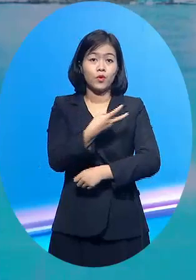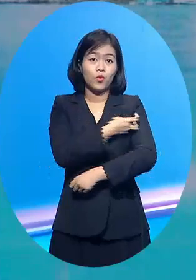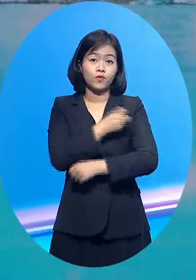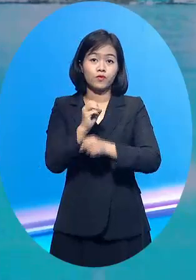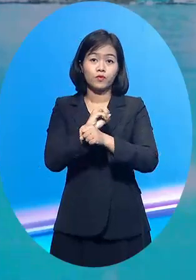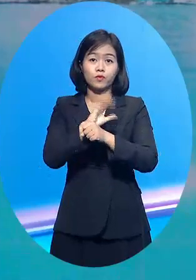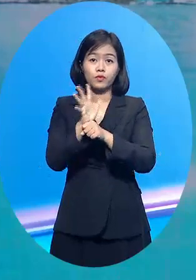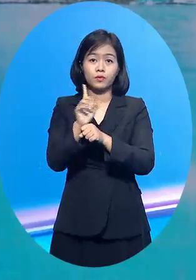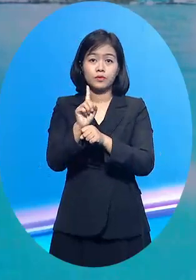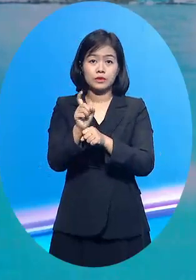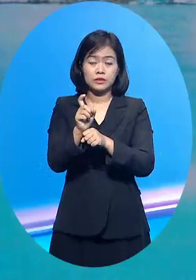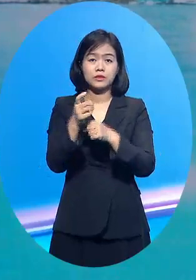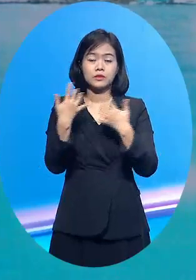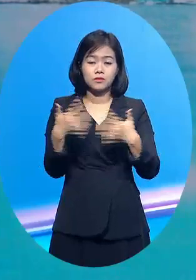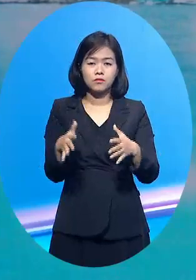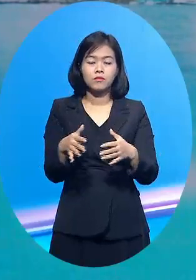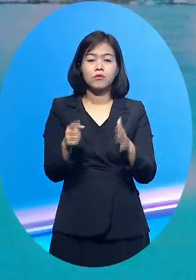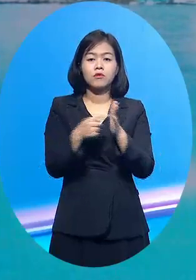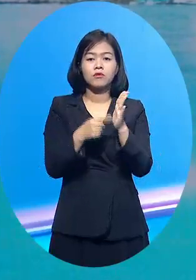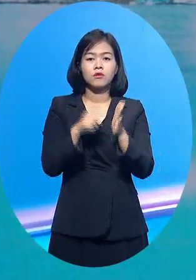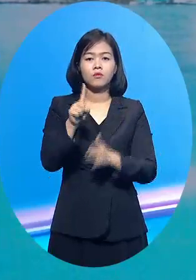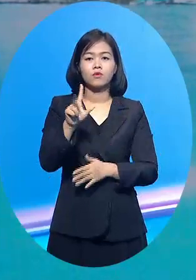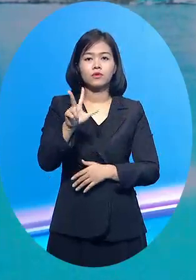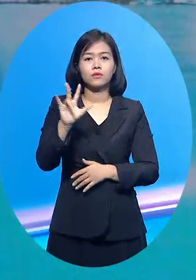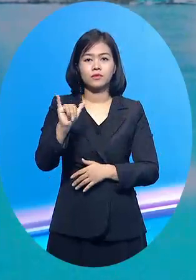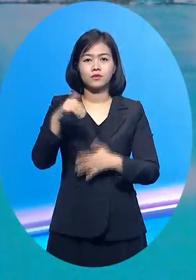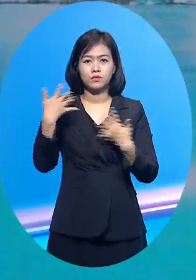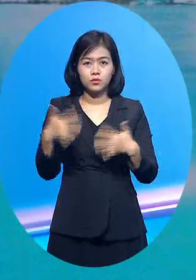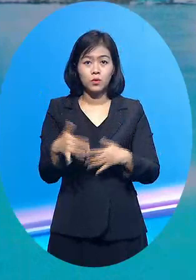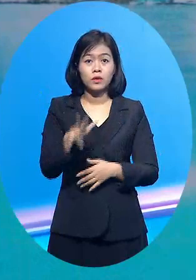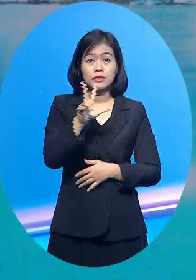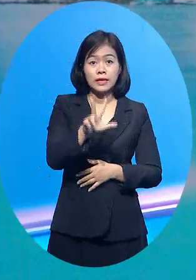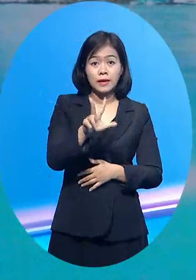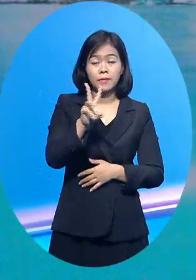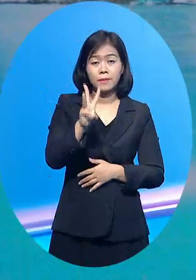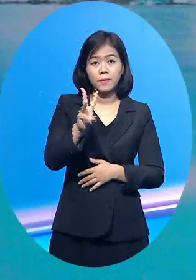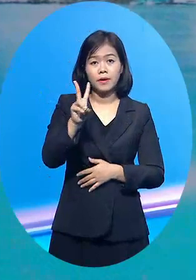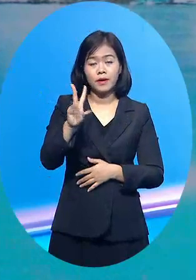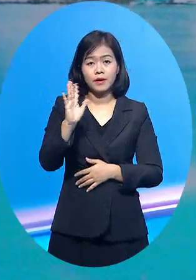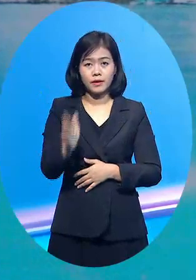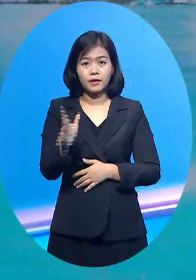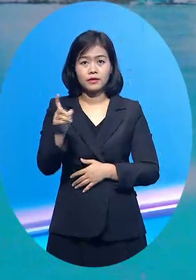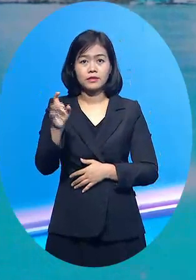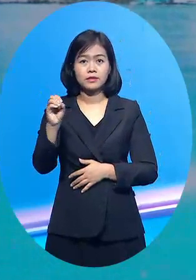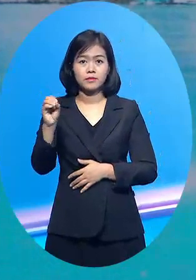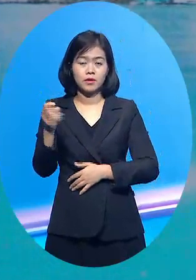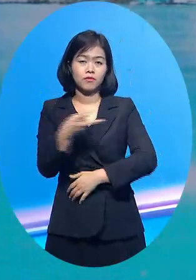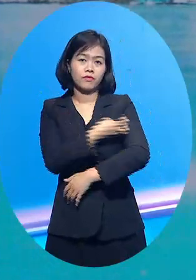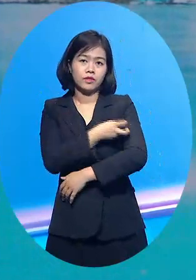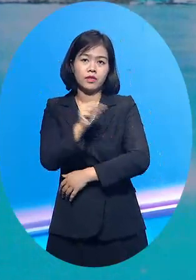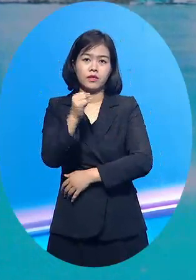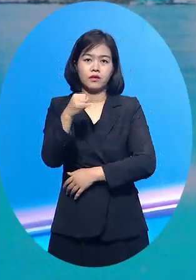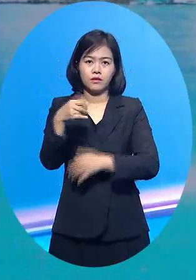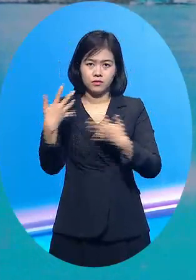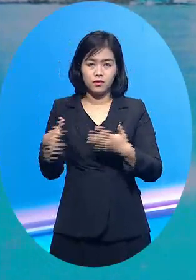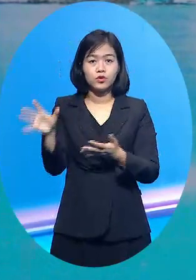COVID-19 đợt 186. Theo đó, phân bổ 832.900 liều vaccine AstraZeneca có hạn sử dụng từ ngày 9 đến